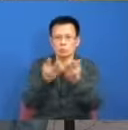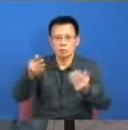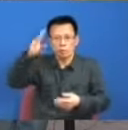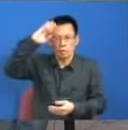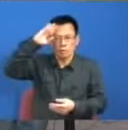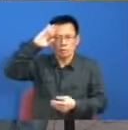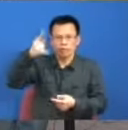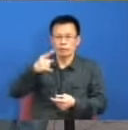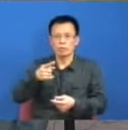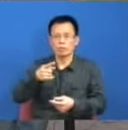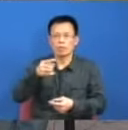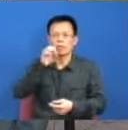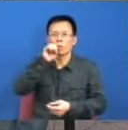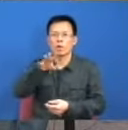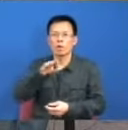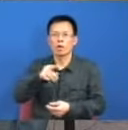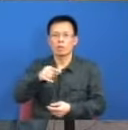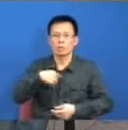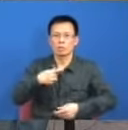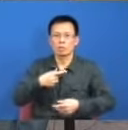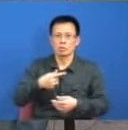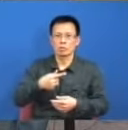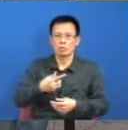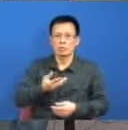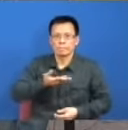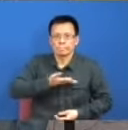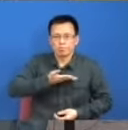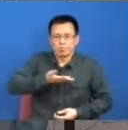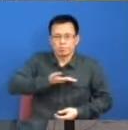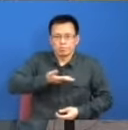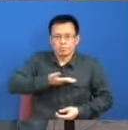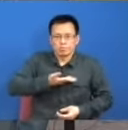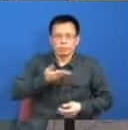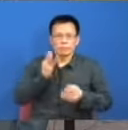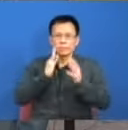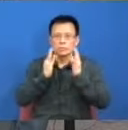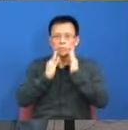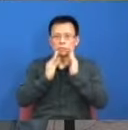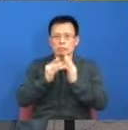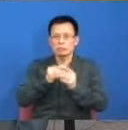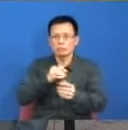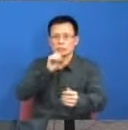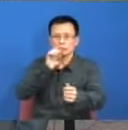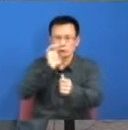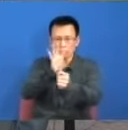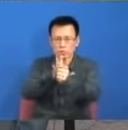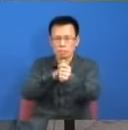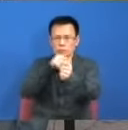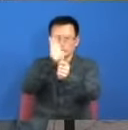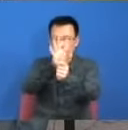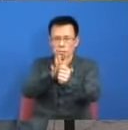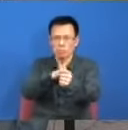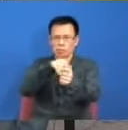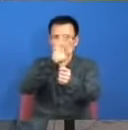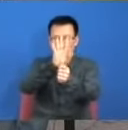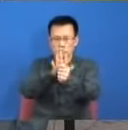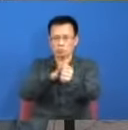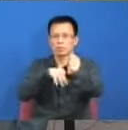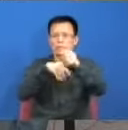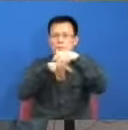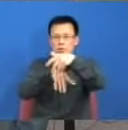場，他哋聲稱咧係好用一個好容忍的態度，同埋咧係屢次咧係咁勸喻啲係示威人士，就